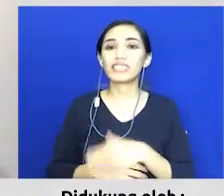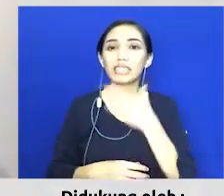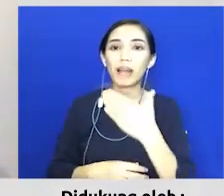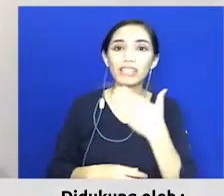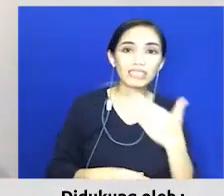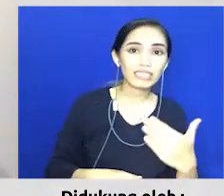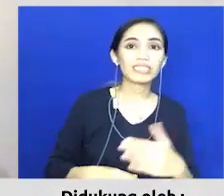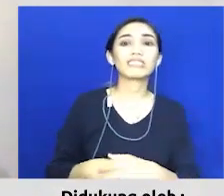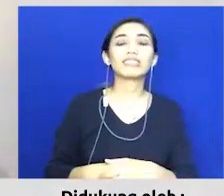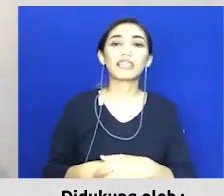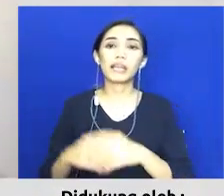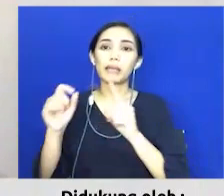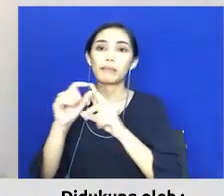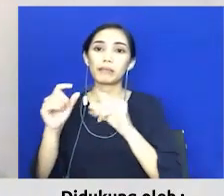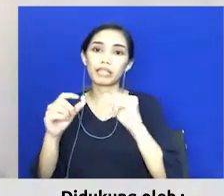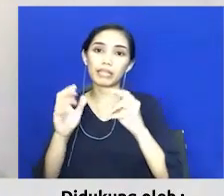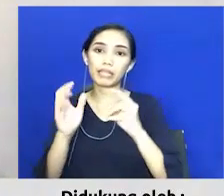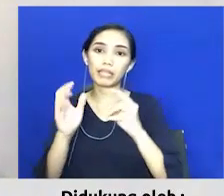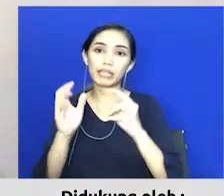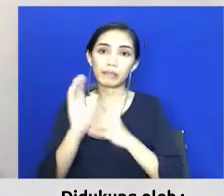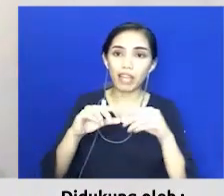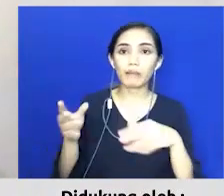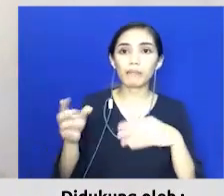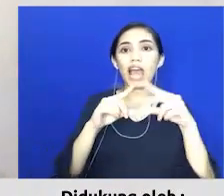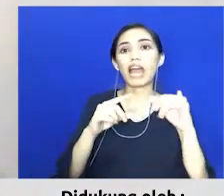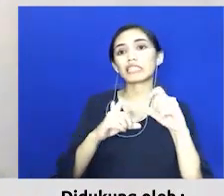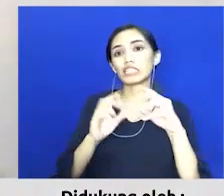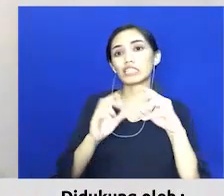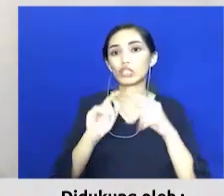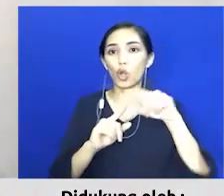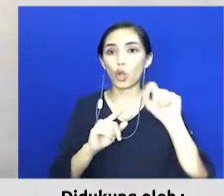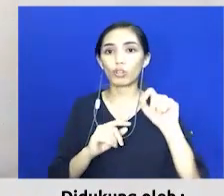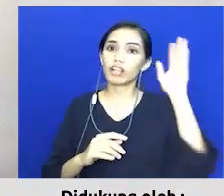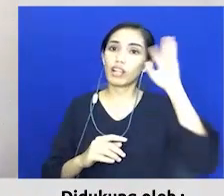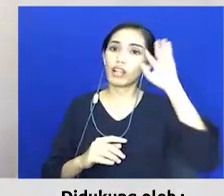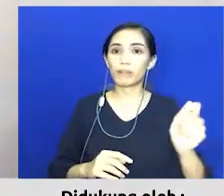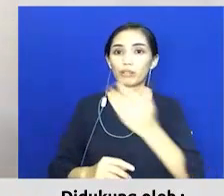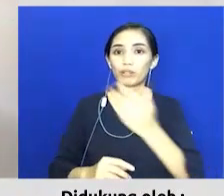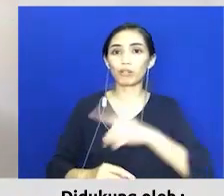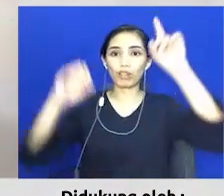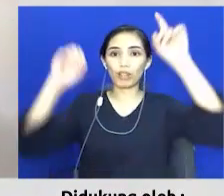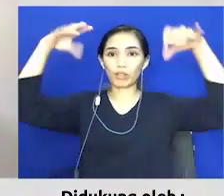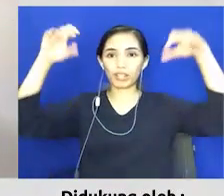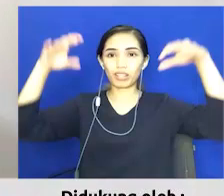Amin. Terima kasih, Pak Alwi Dalan. Terima kasih, Prima dan Salman Naristo. Kita akhiri sama-sama dengan